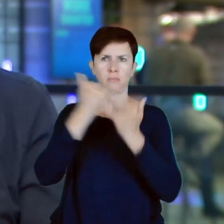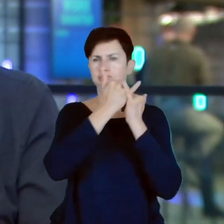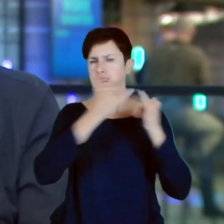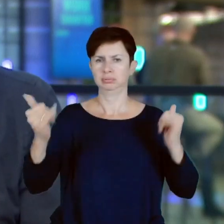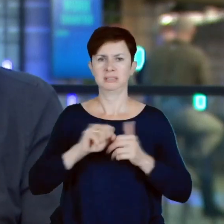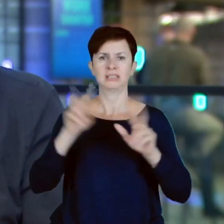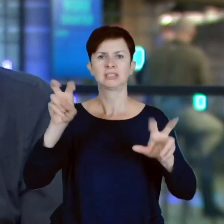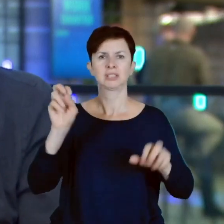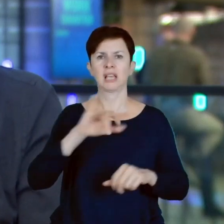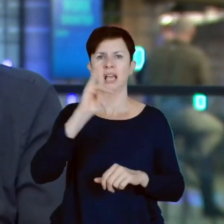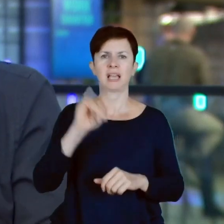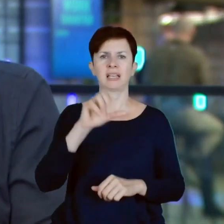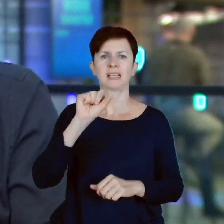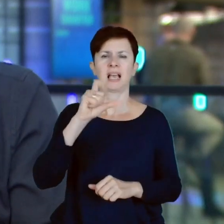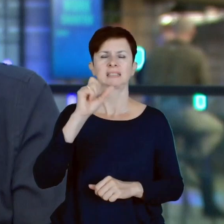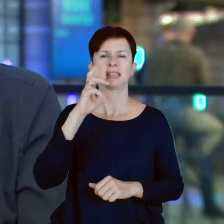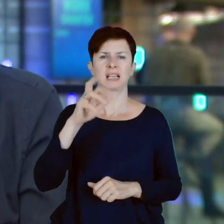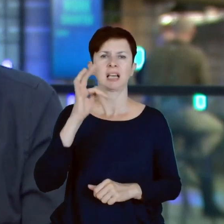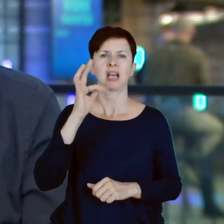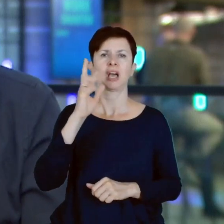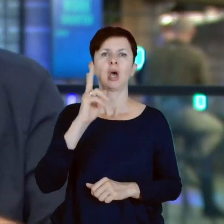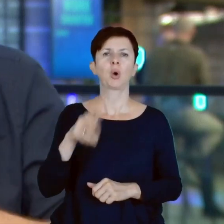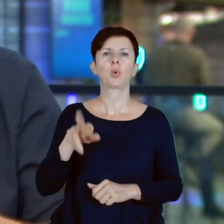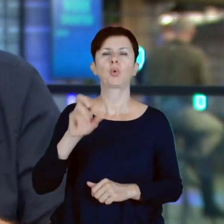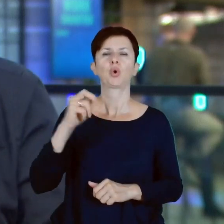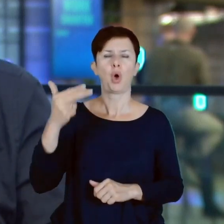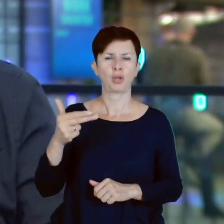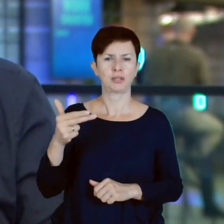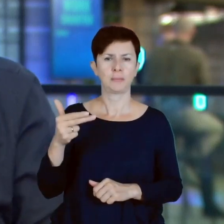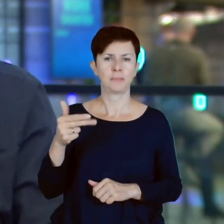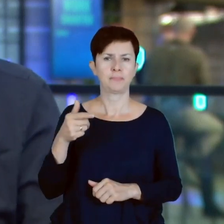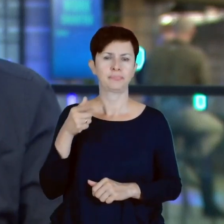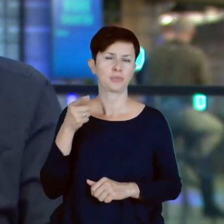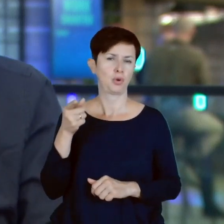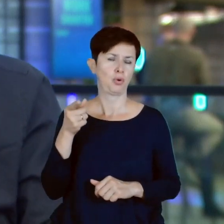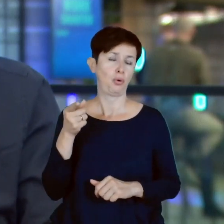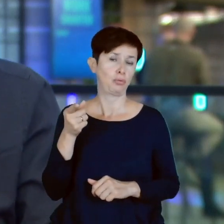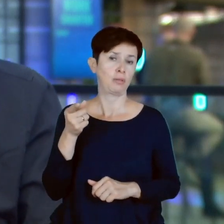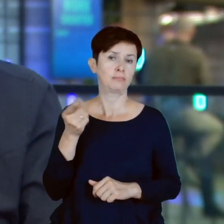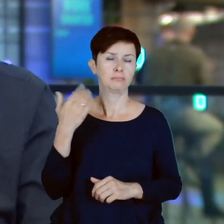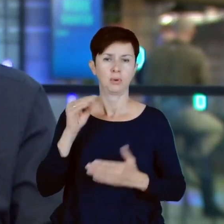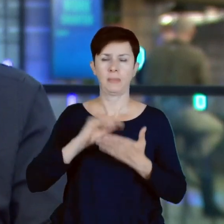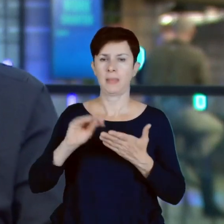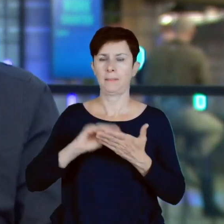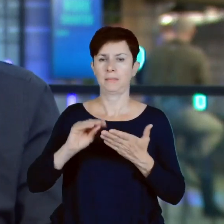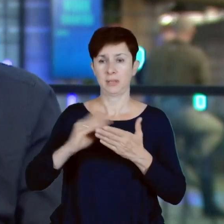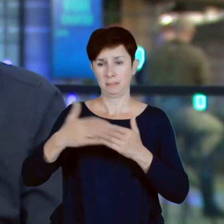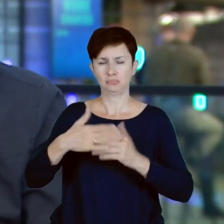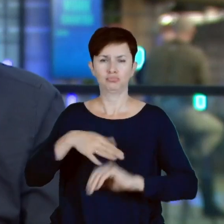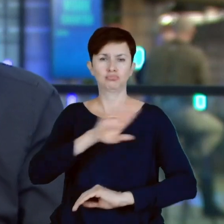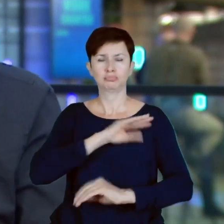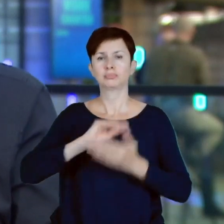Kuronia, który nie jest znany jako teoretyk myślenia o technologiach czy sztucznej inteligencji. On napisał tuż przed śmiercią książkę, która się